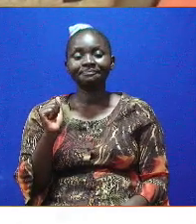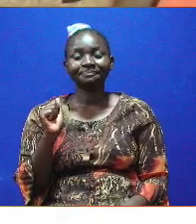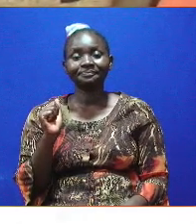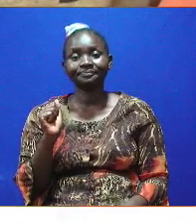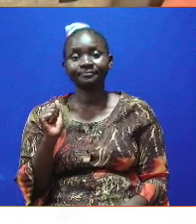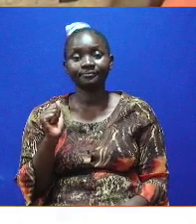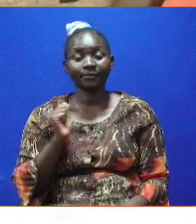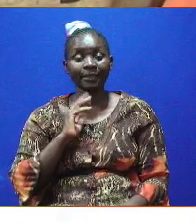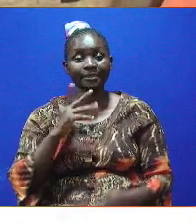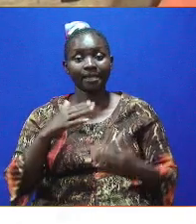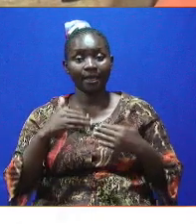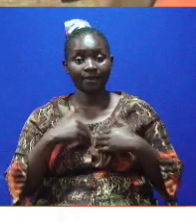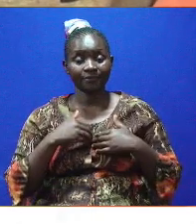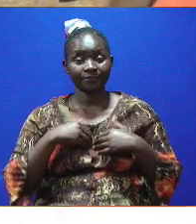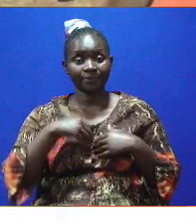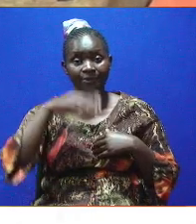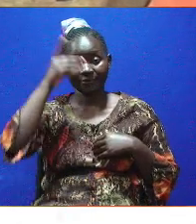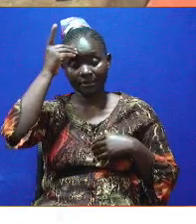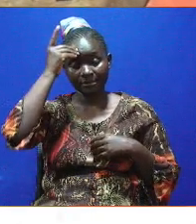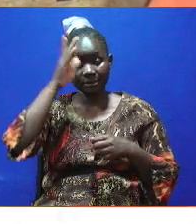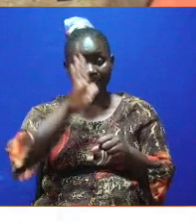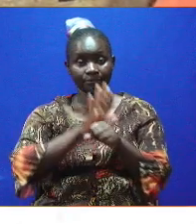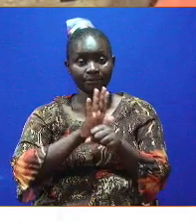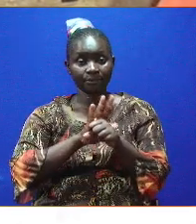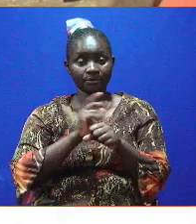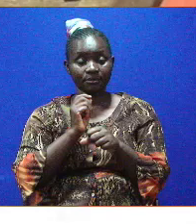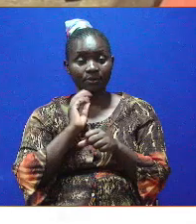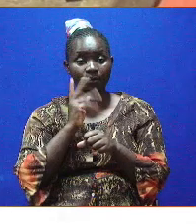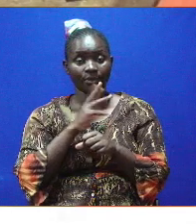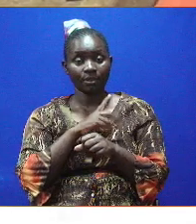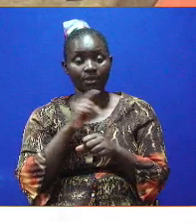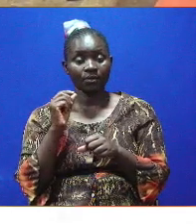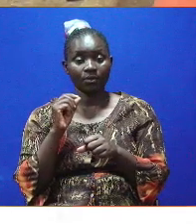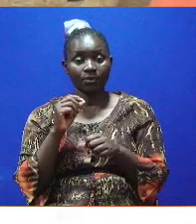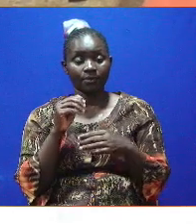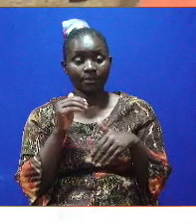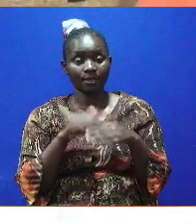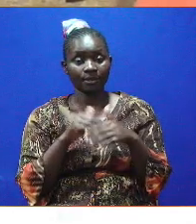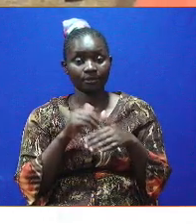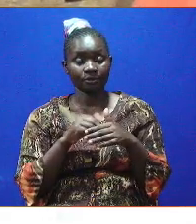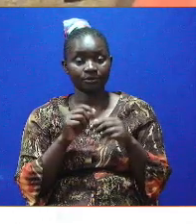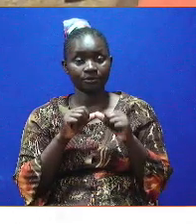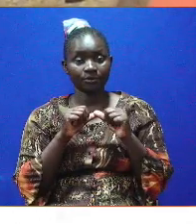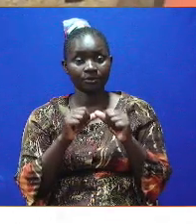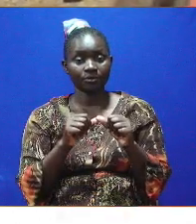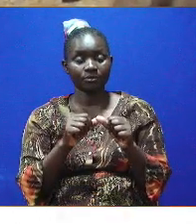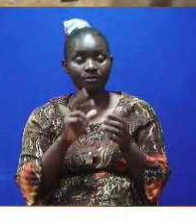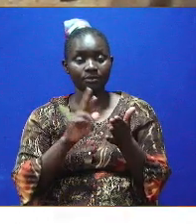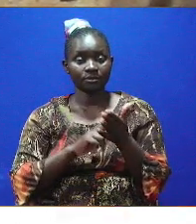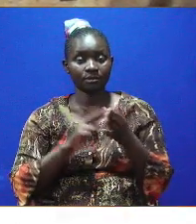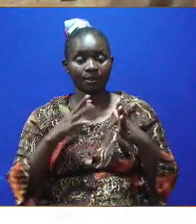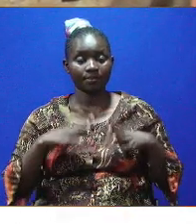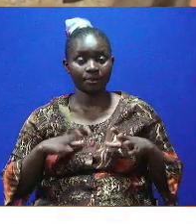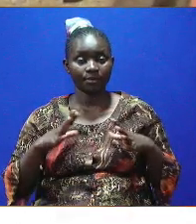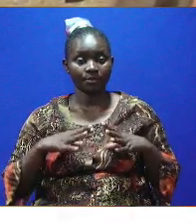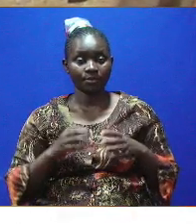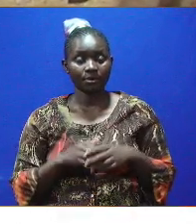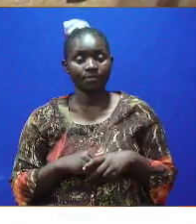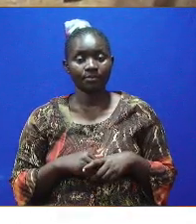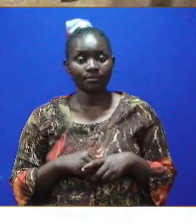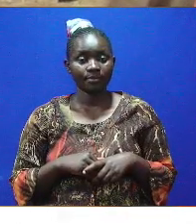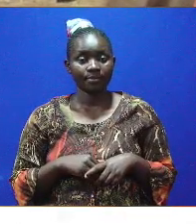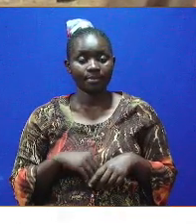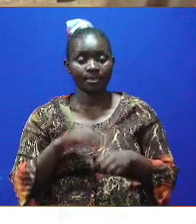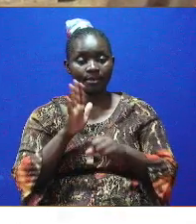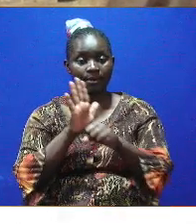etu are masi nani abanta bange una toko genda bone ese chikura ntoke endere te college sta abantu baba abanta